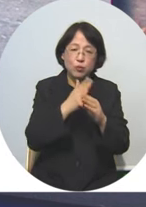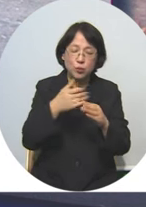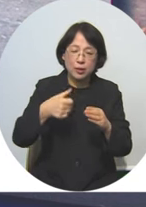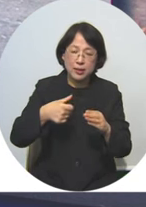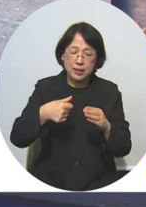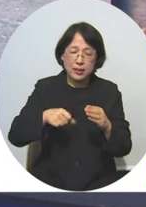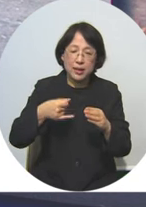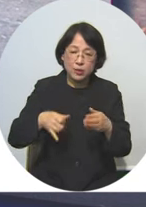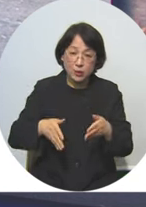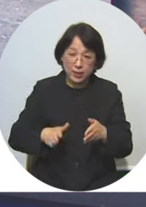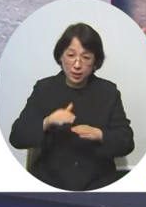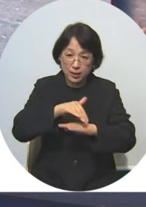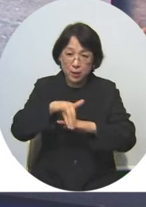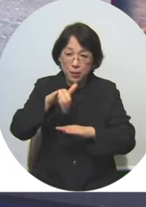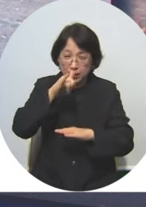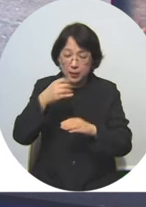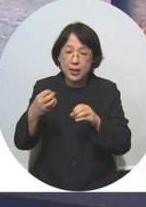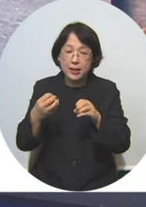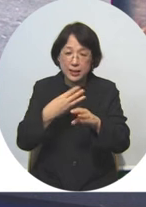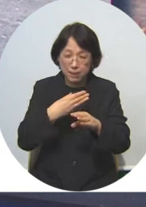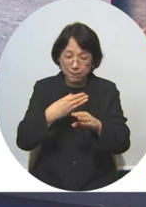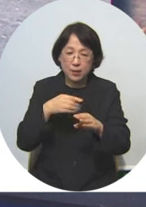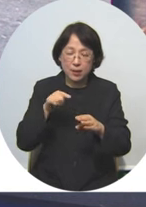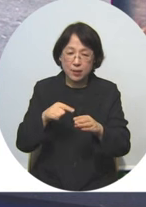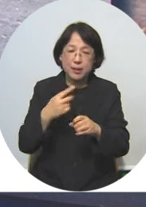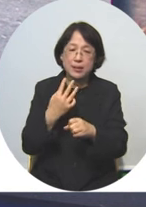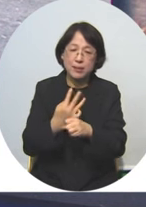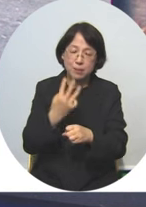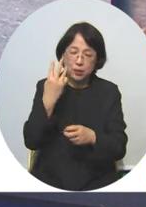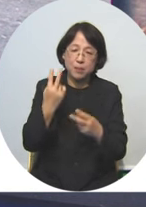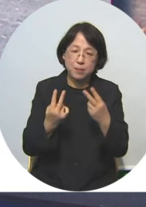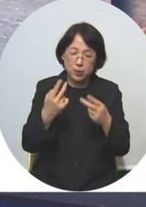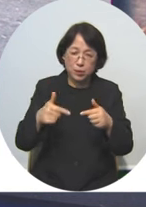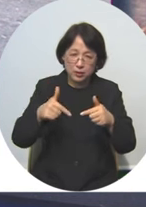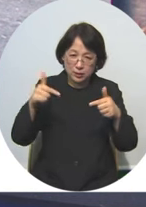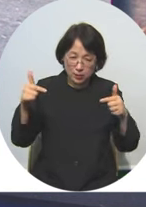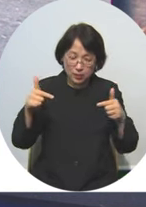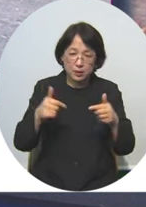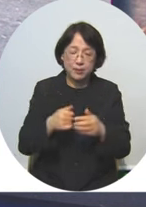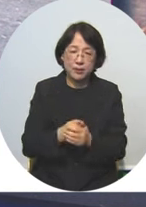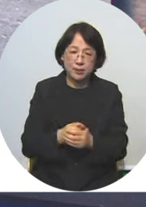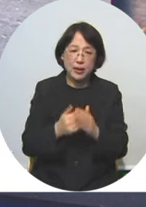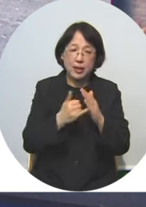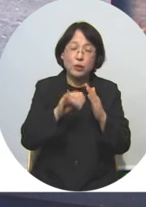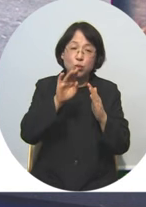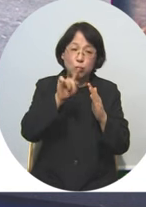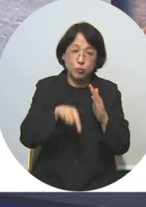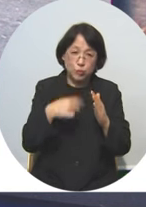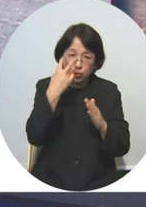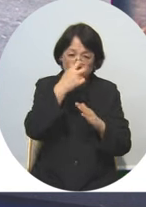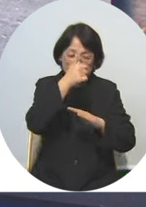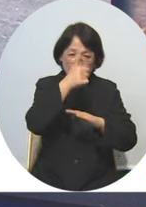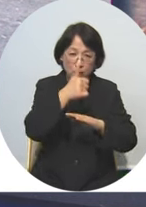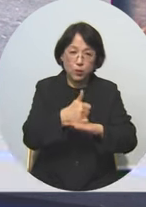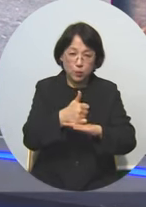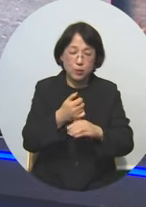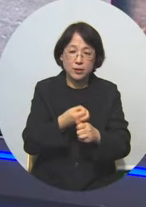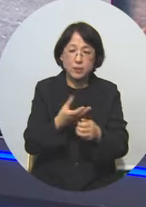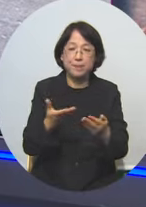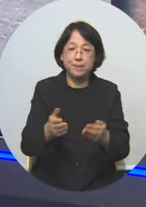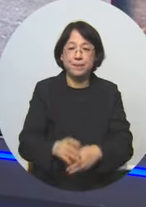있다고 답한 비율은 3년 전보다 늘어났는데요. 여성가족부의 가족실태 조사 결과 김민아 기자가